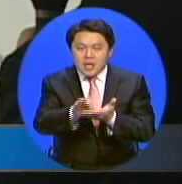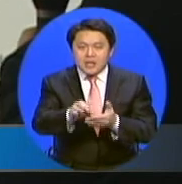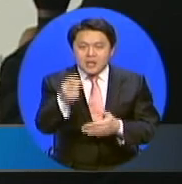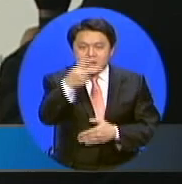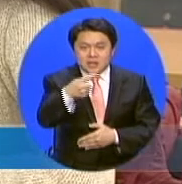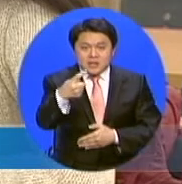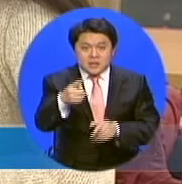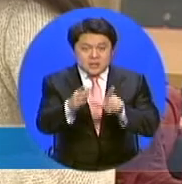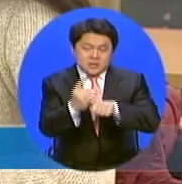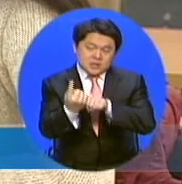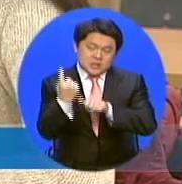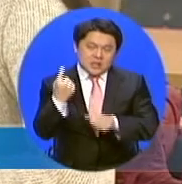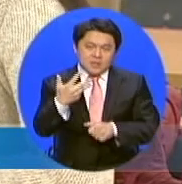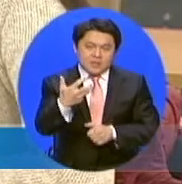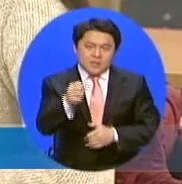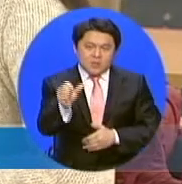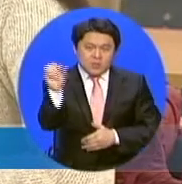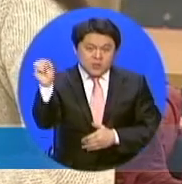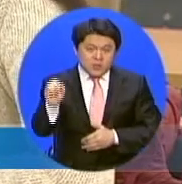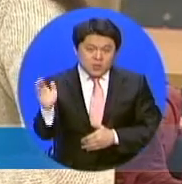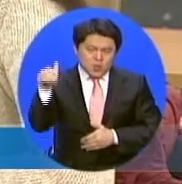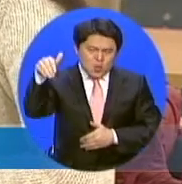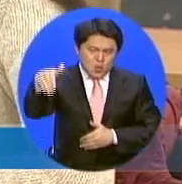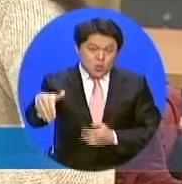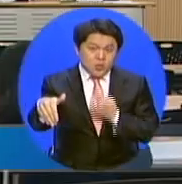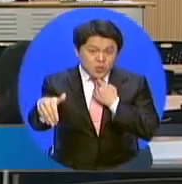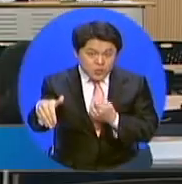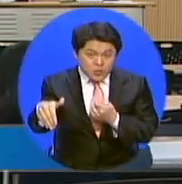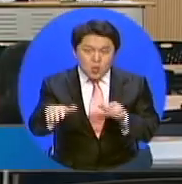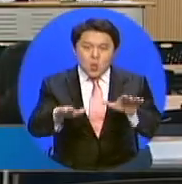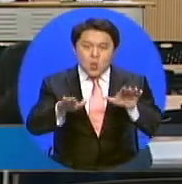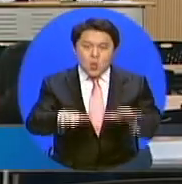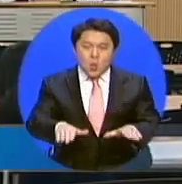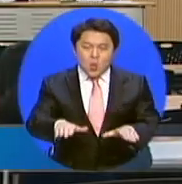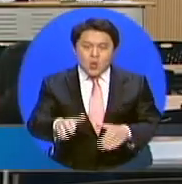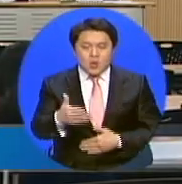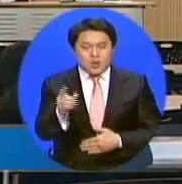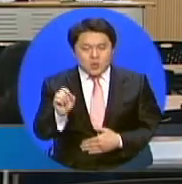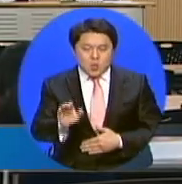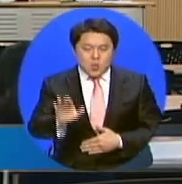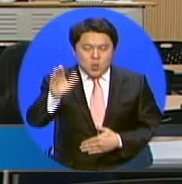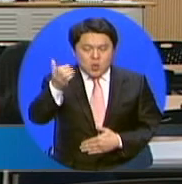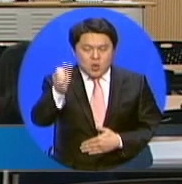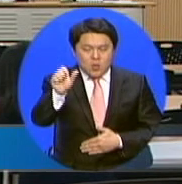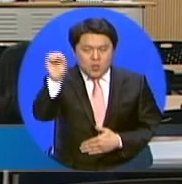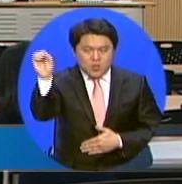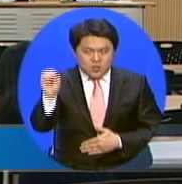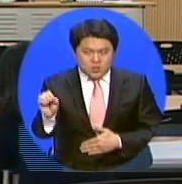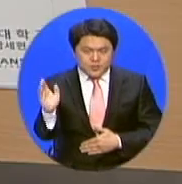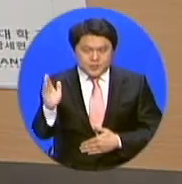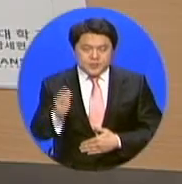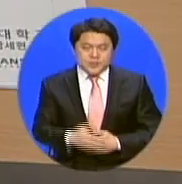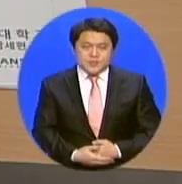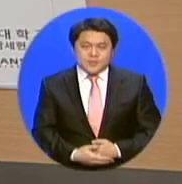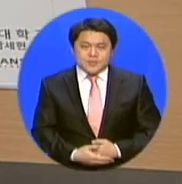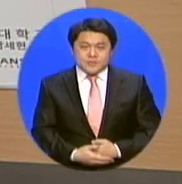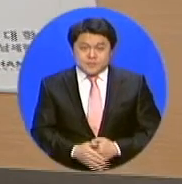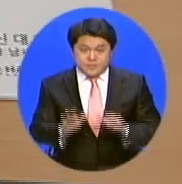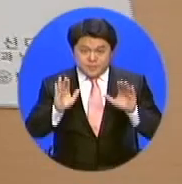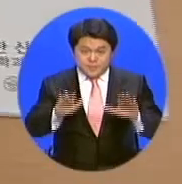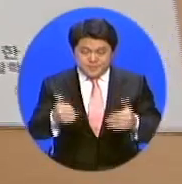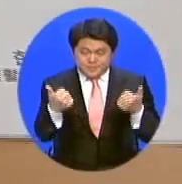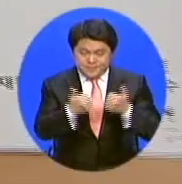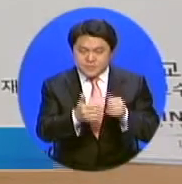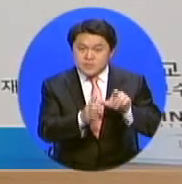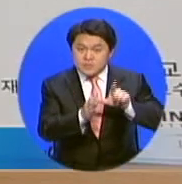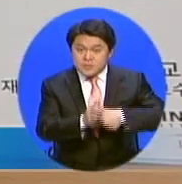대비 작년에 85% 수준까지 하락했지만 올해는 95% 수준으로 회복했습니다. 이번